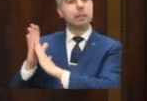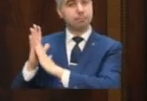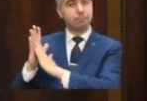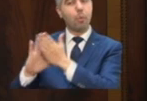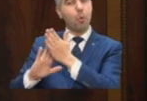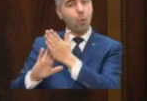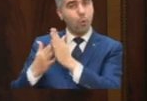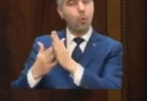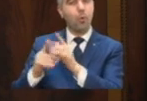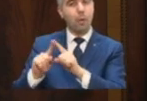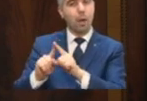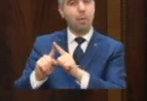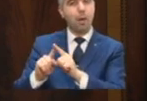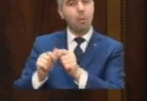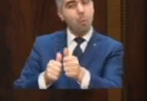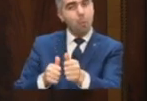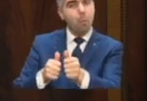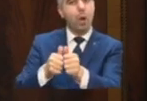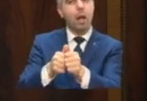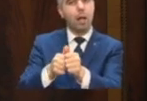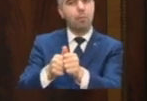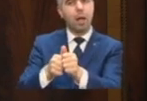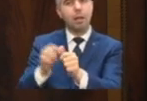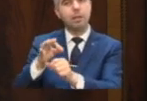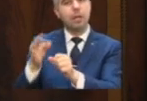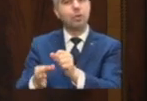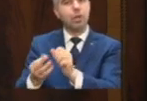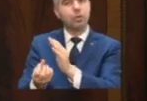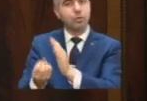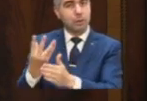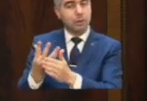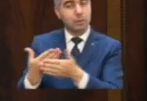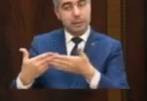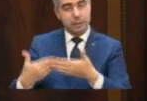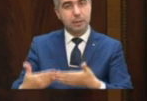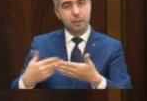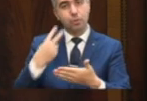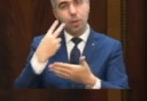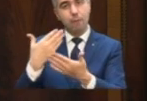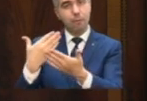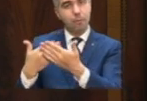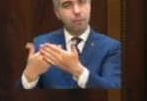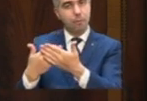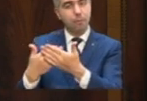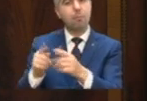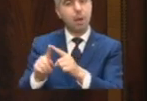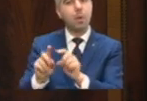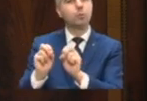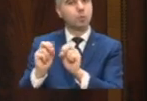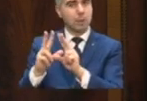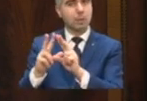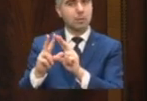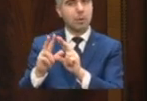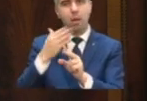فيها ويواكبها باش تعطي هاد النتائج، الآن تبين أنها في مستوى